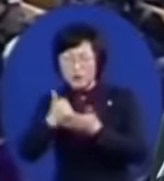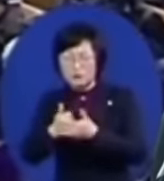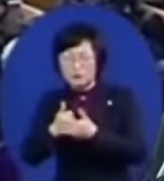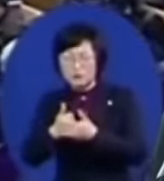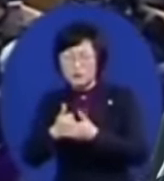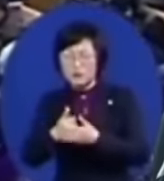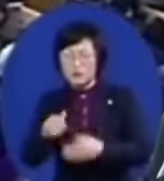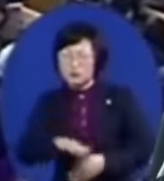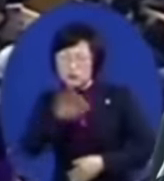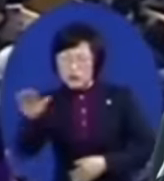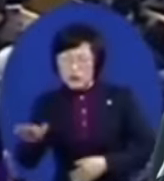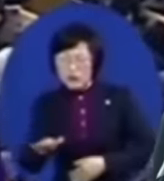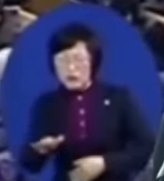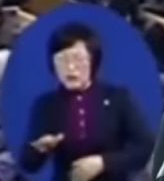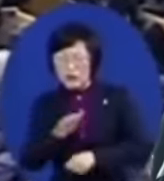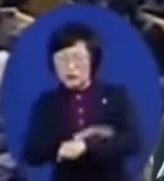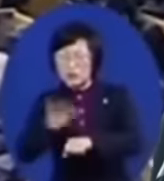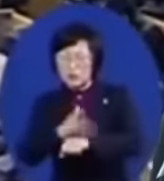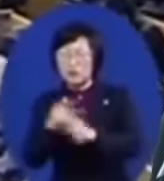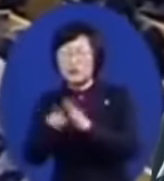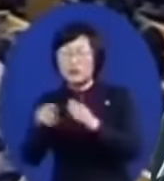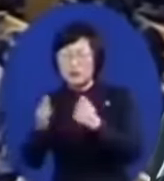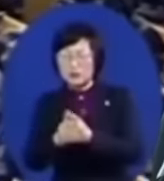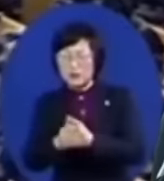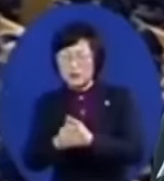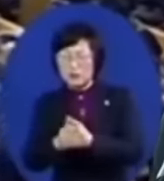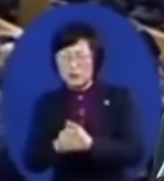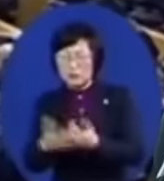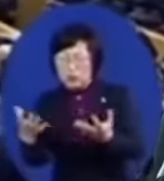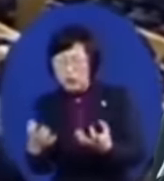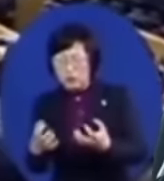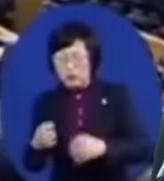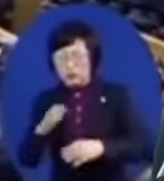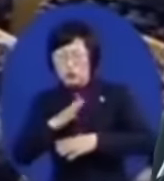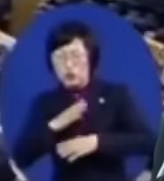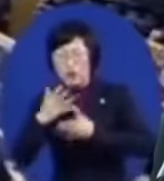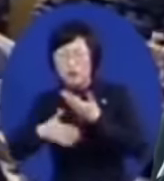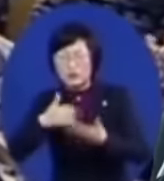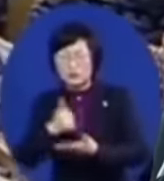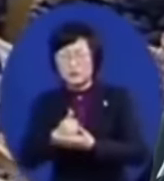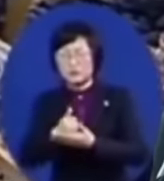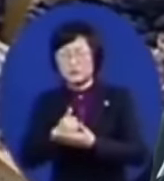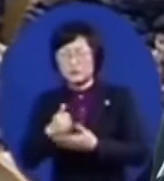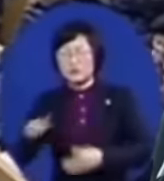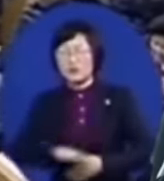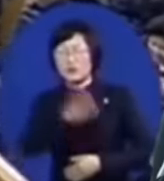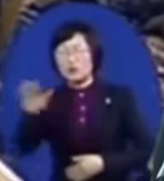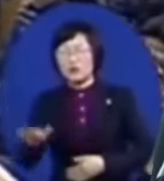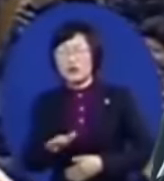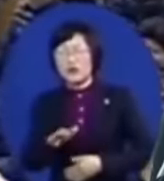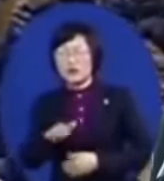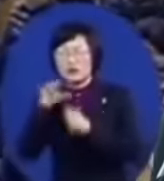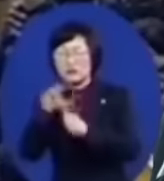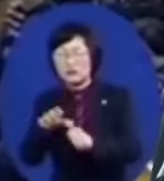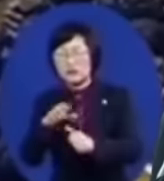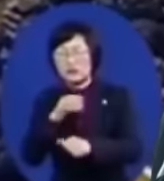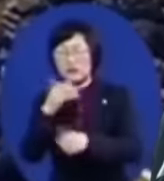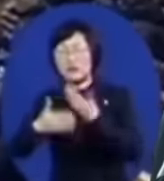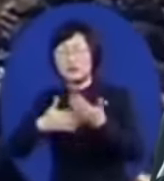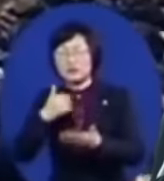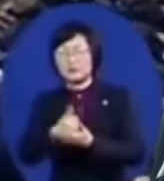있습니다. 두려운 하나님, 깍쟁이 하나님, 우리를 모른 채 하시는 하나님,